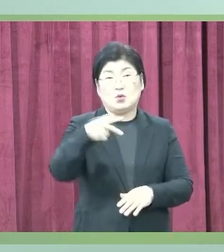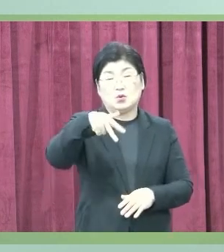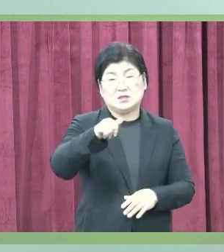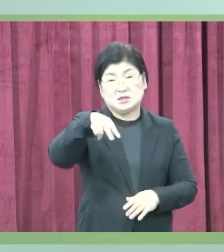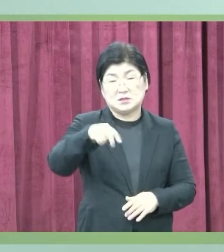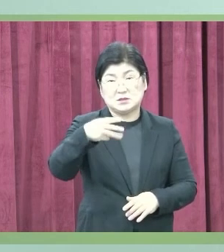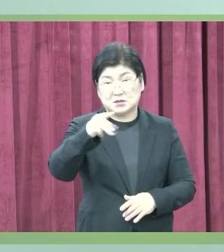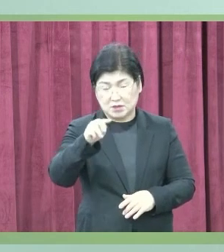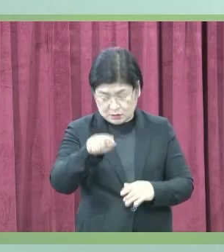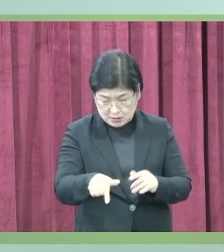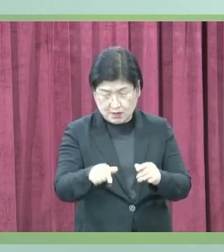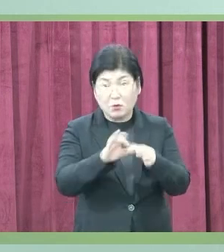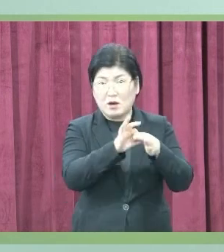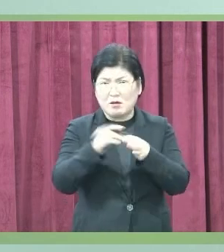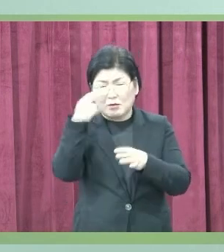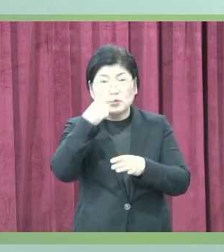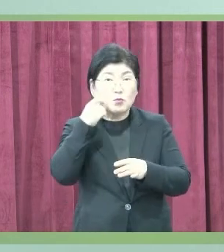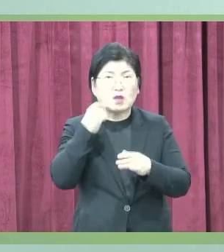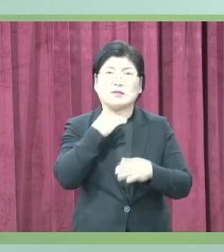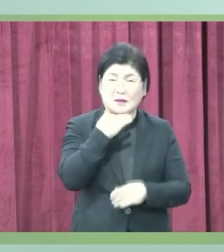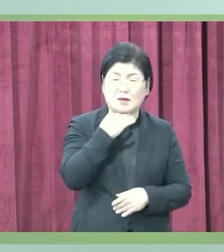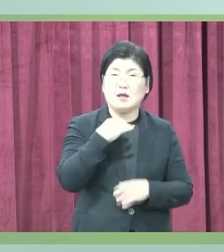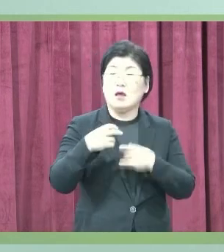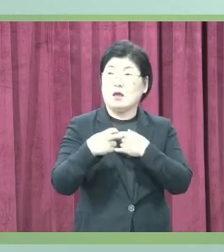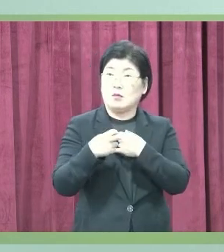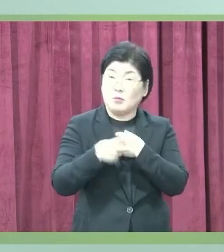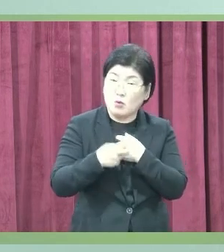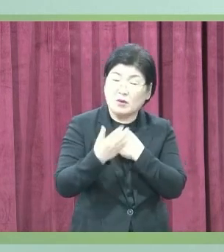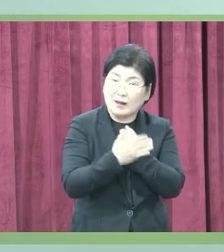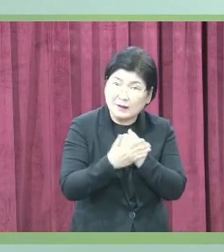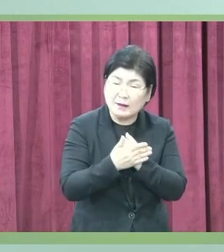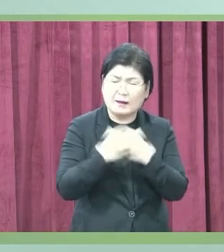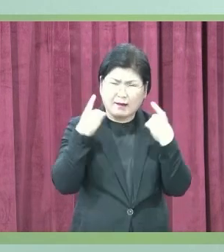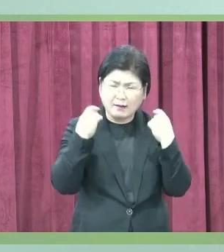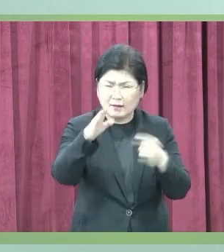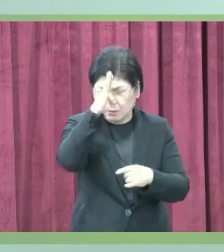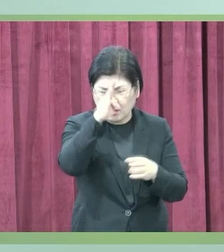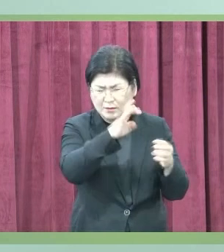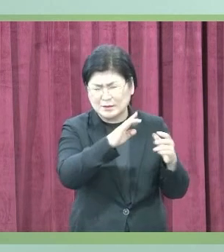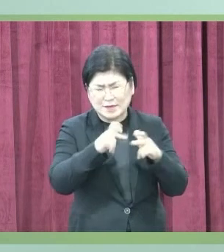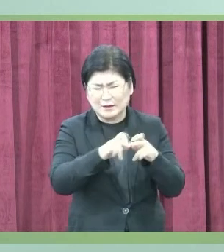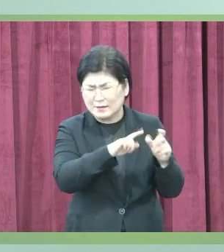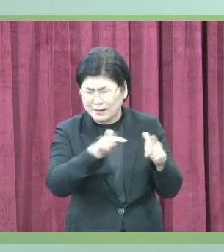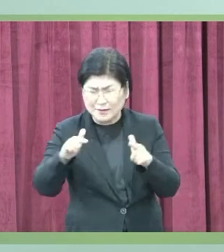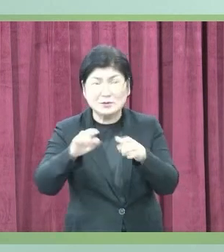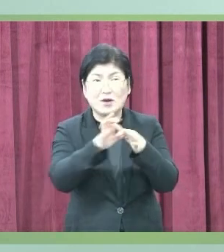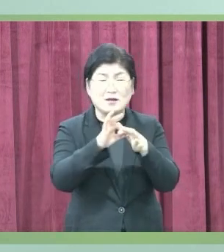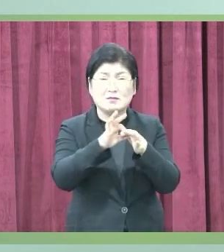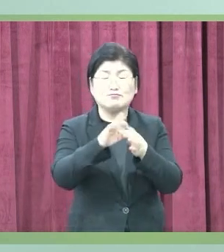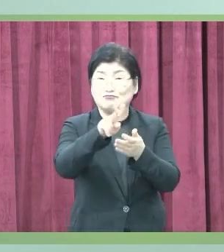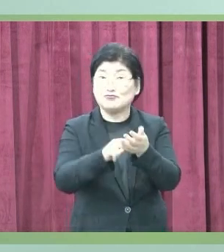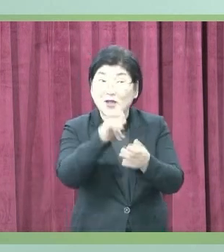통해서 미수검 영향 요인을 연령이나 의료급여, 만성질환, 장애 중증도 이러한 변수가 도출되었습니다.